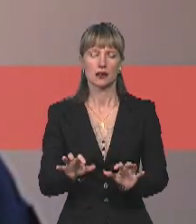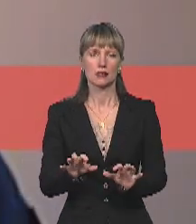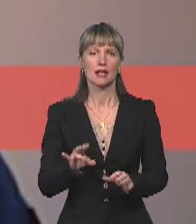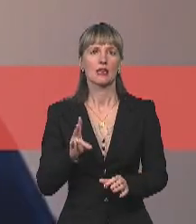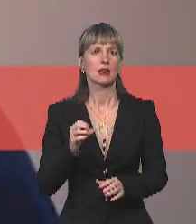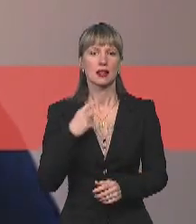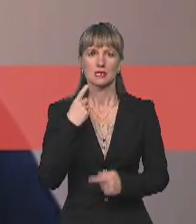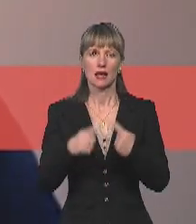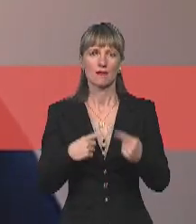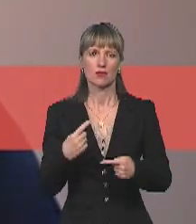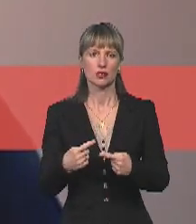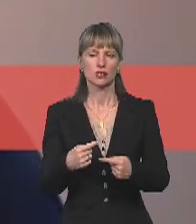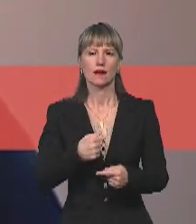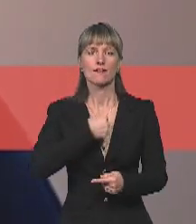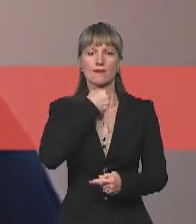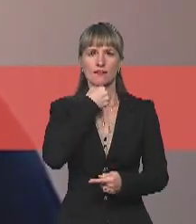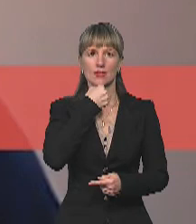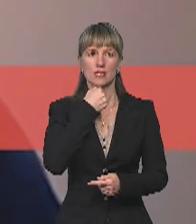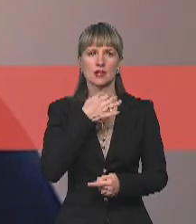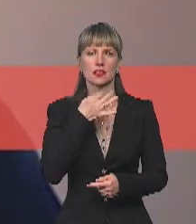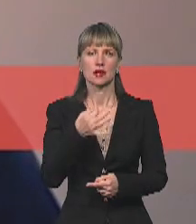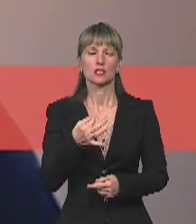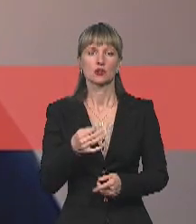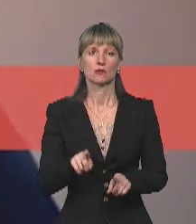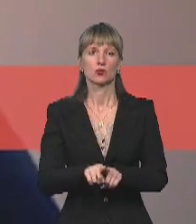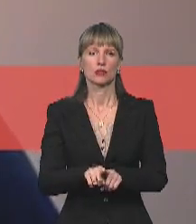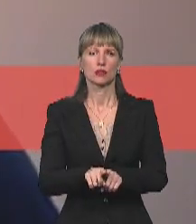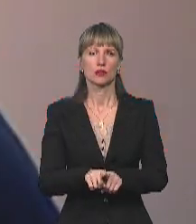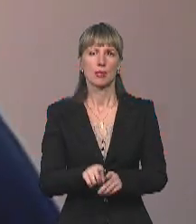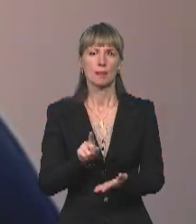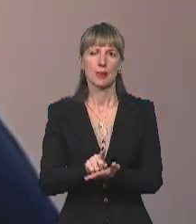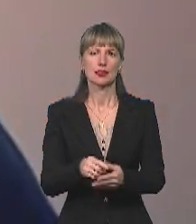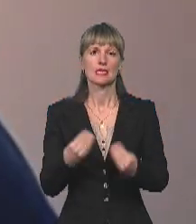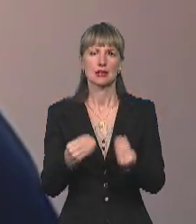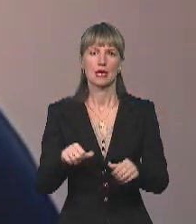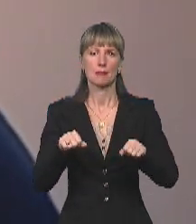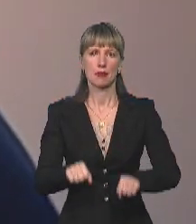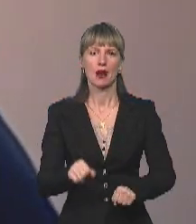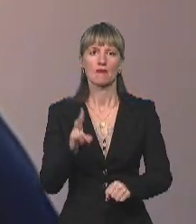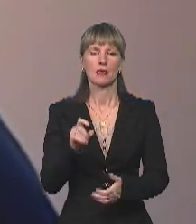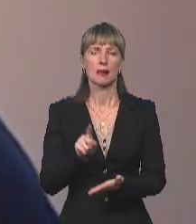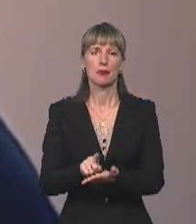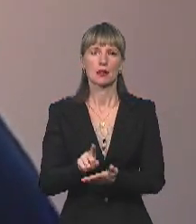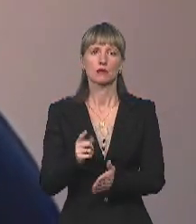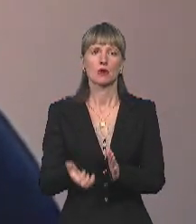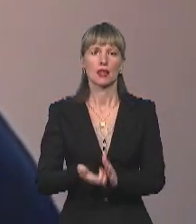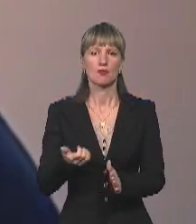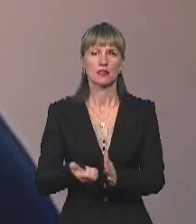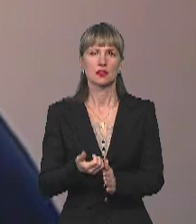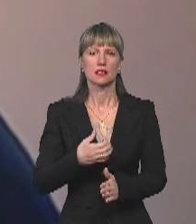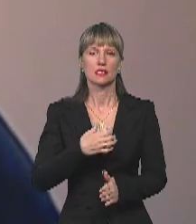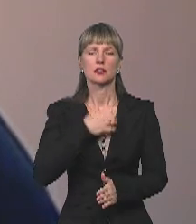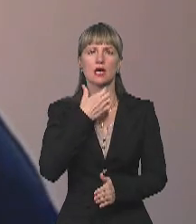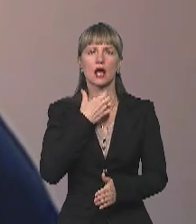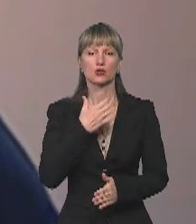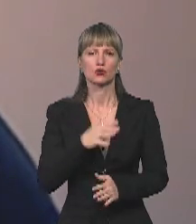завжди вік, скажімо так, пенсійний дає право на пенсію, тому що не вистачає страхового